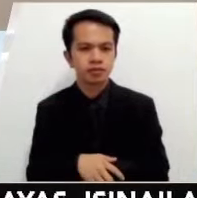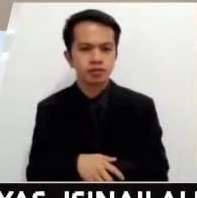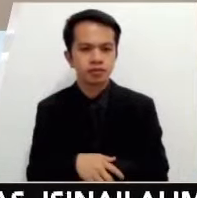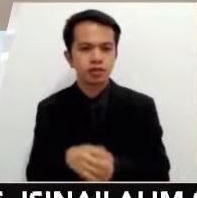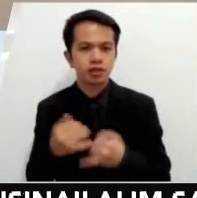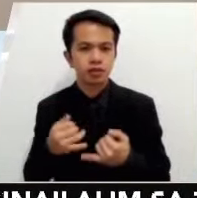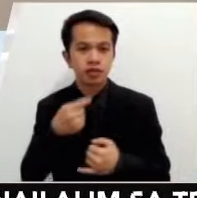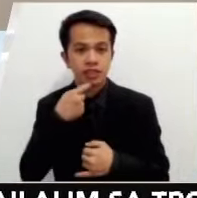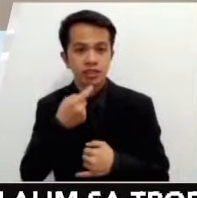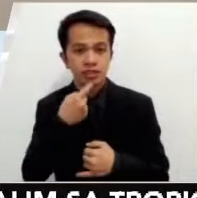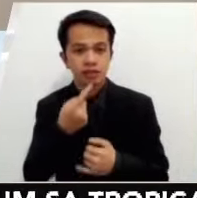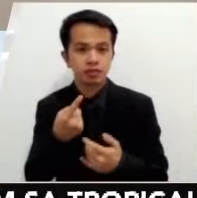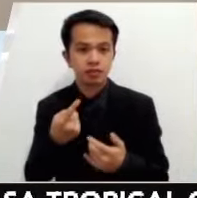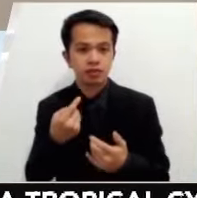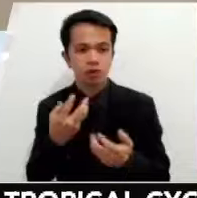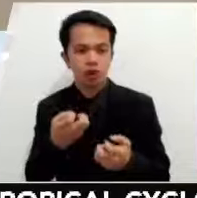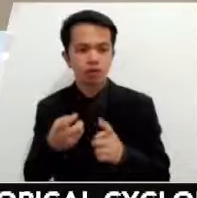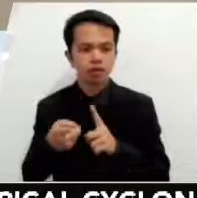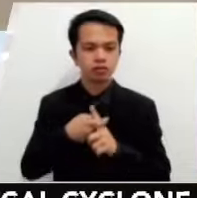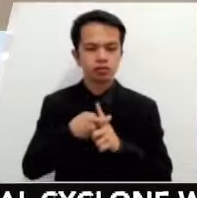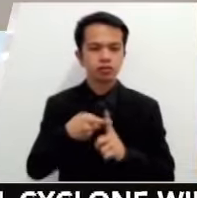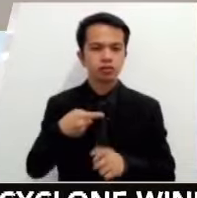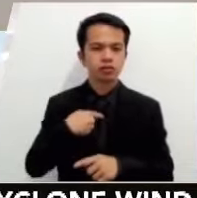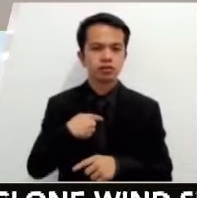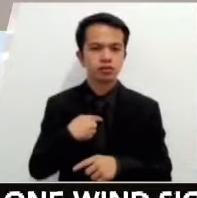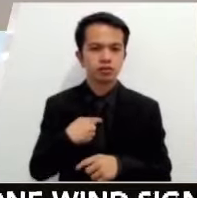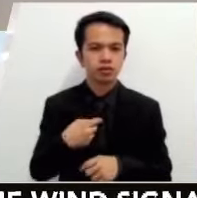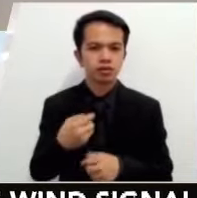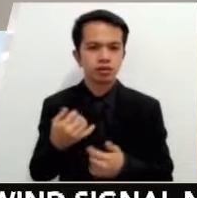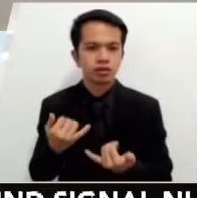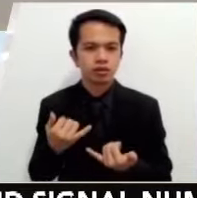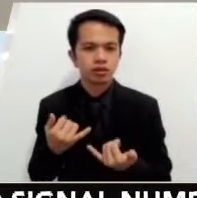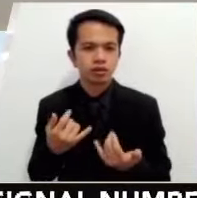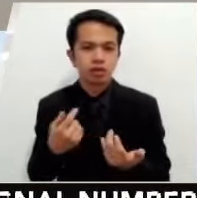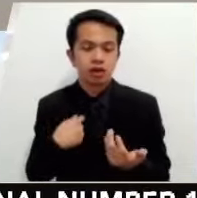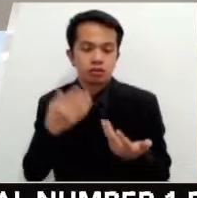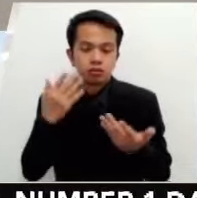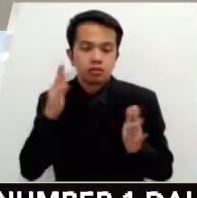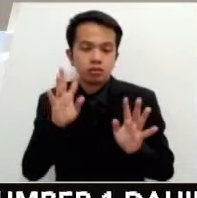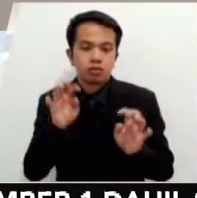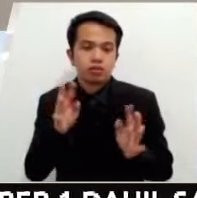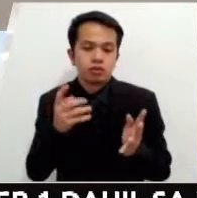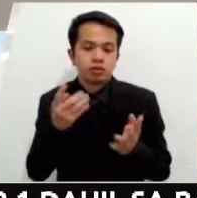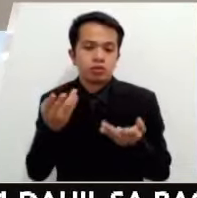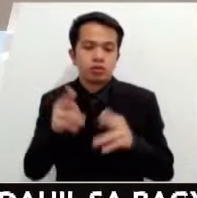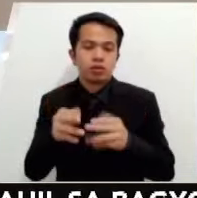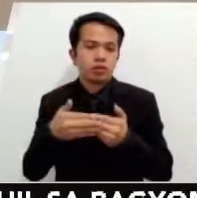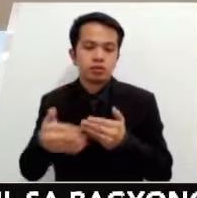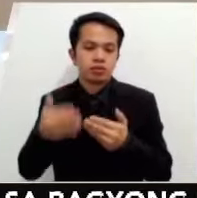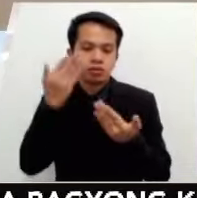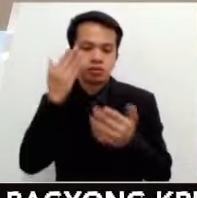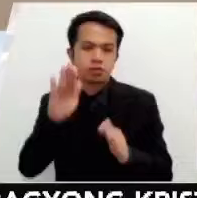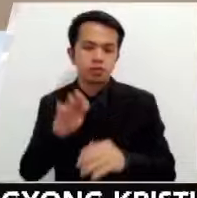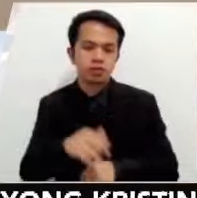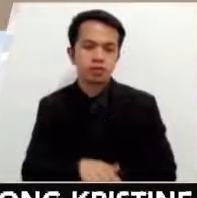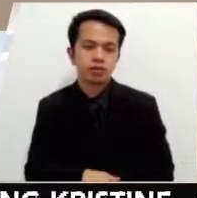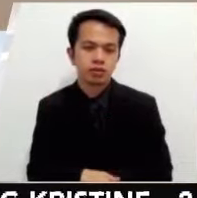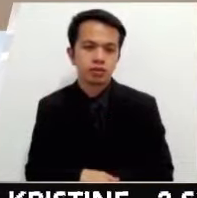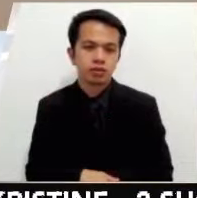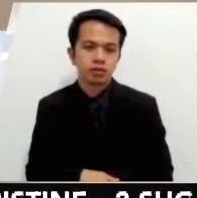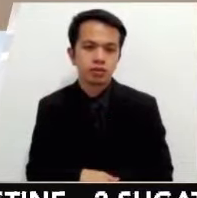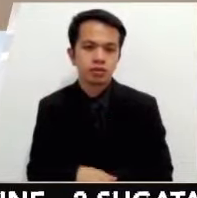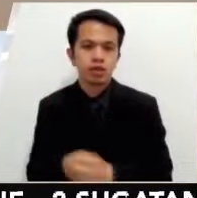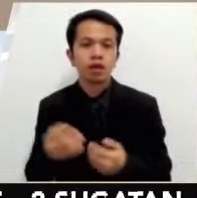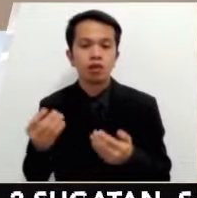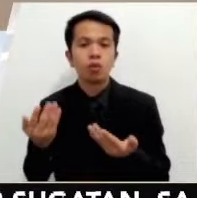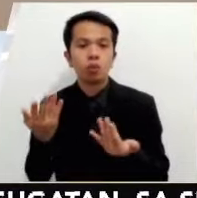want to kidnap me or they're threatening to kidnap me. I don't really know like what would happen if somebody did try to come here and kidnap me,